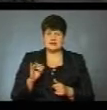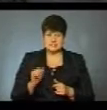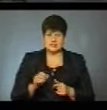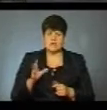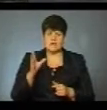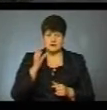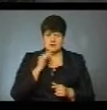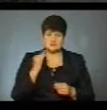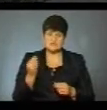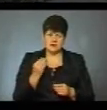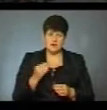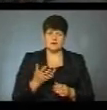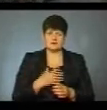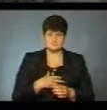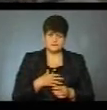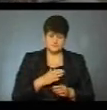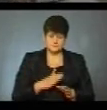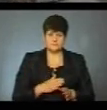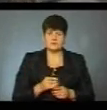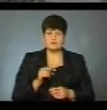цікавим та актуальним. Він